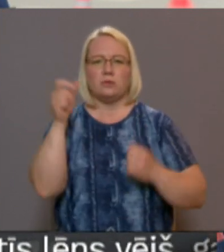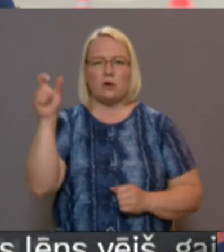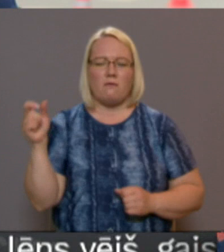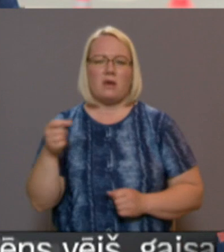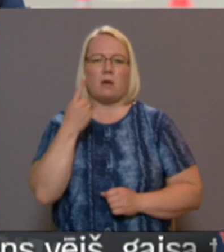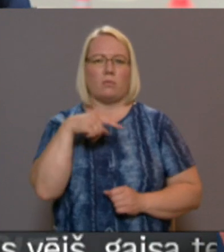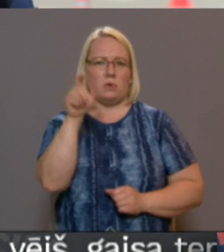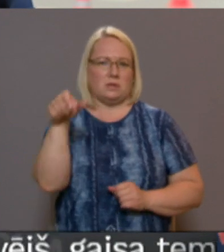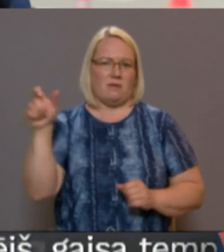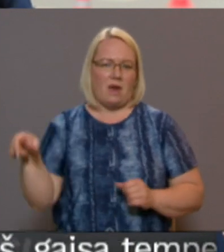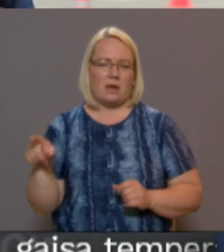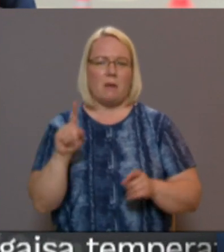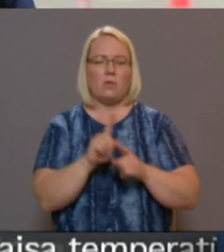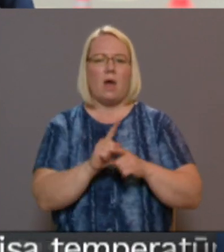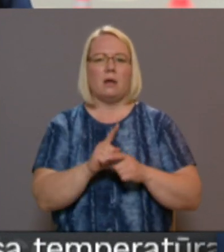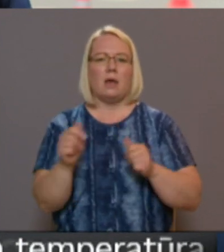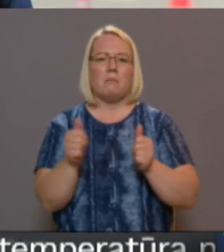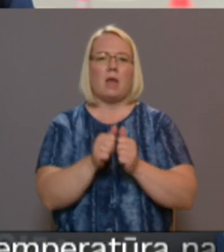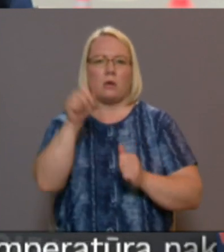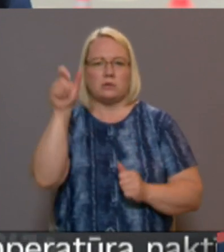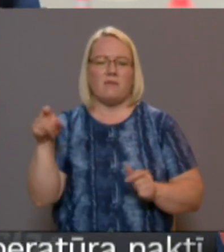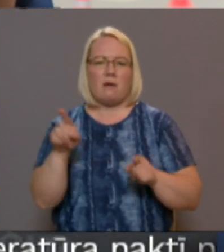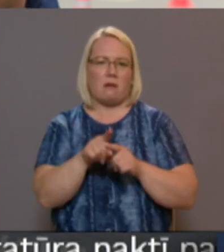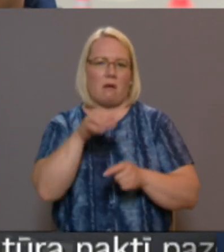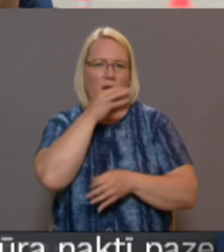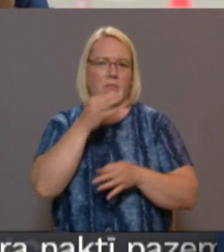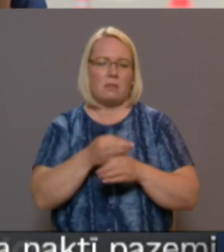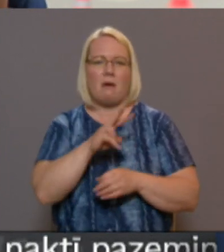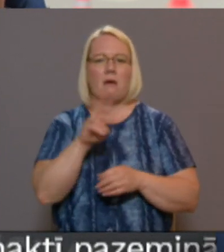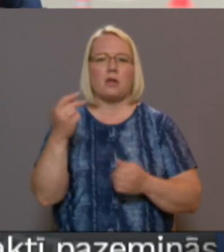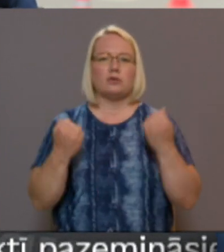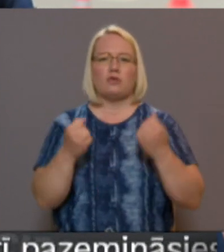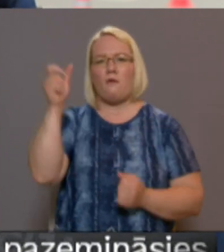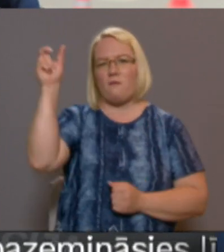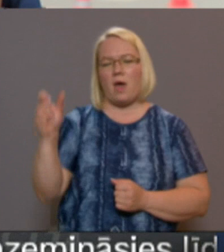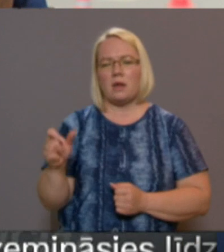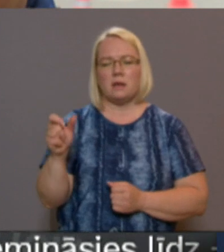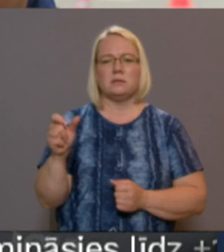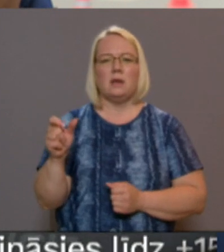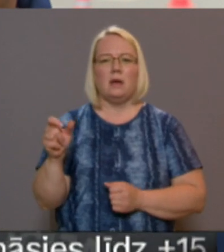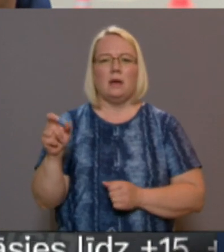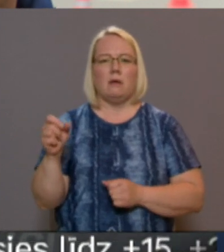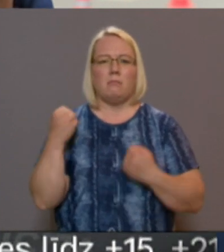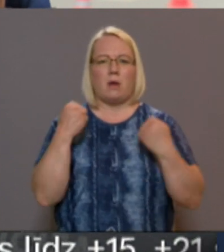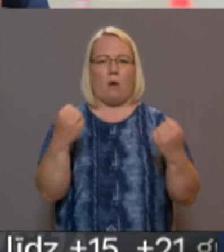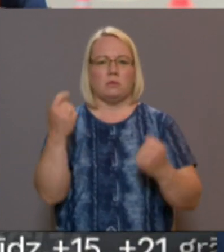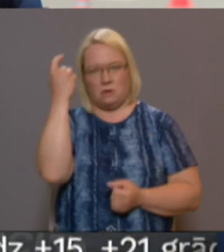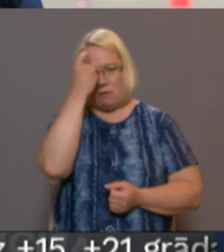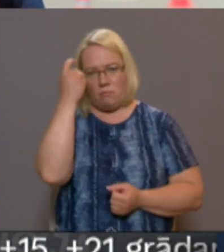cilvēkiem. Līdzcilvēki jau arī, protams, ir atbildīgi par to, ka kāds vadītājs sežās pie stūras alkoholisko dzērienu ietekmē. Un,